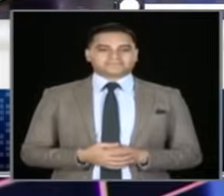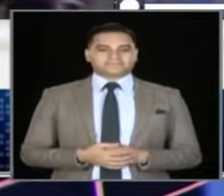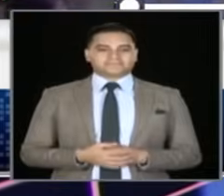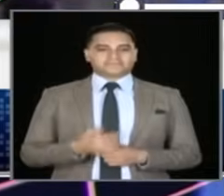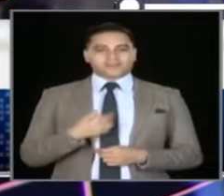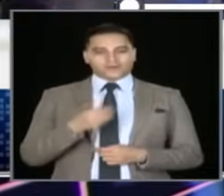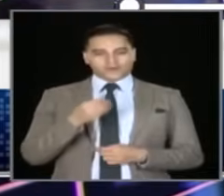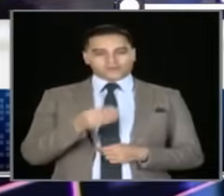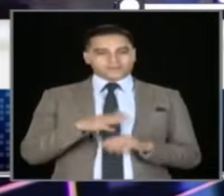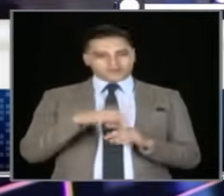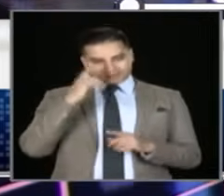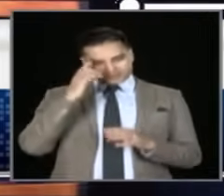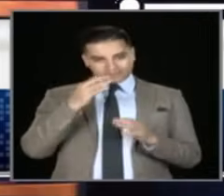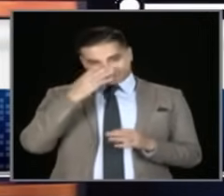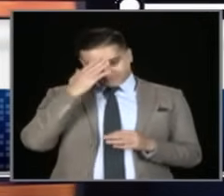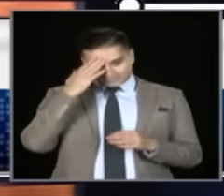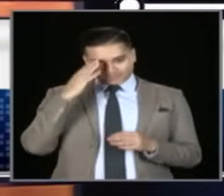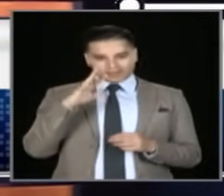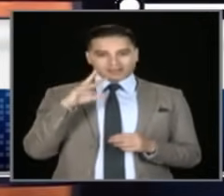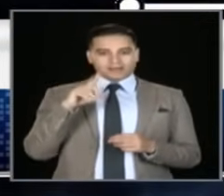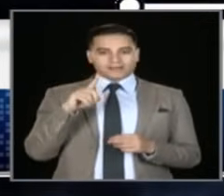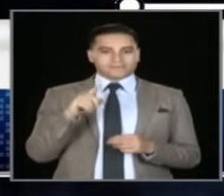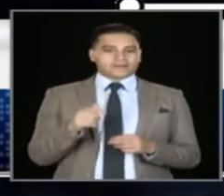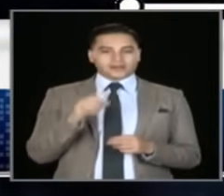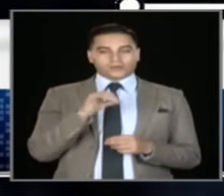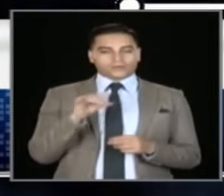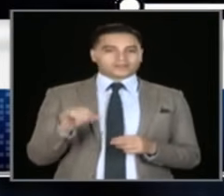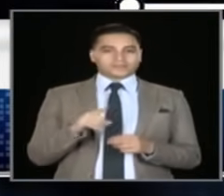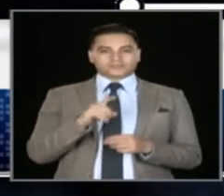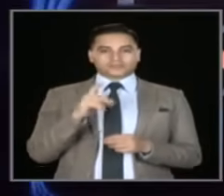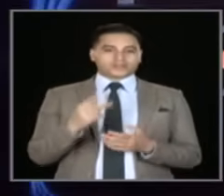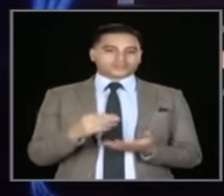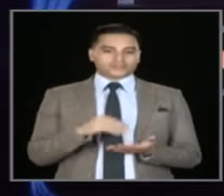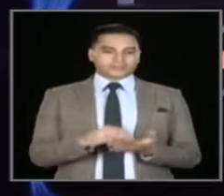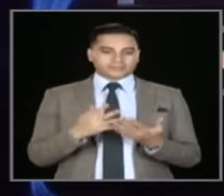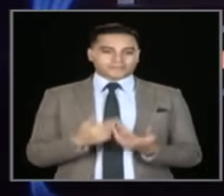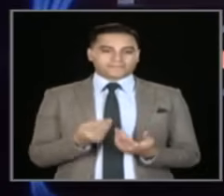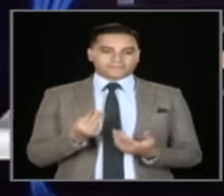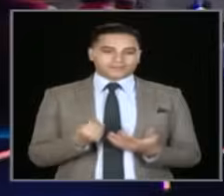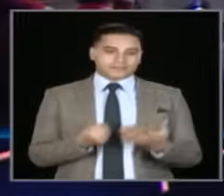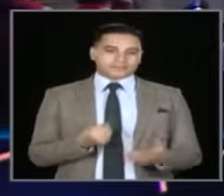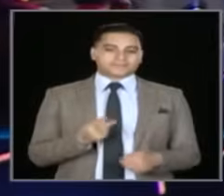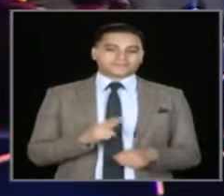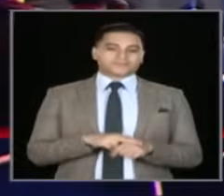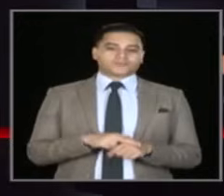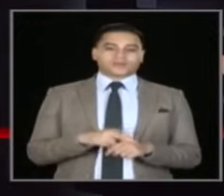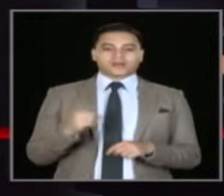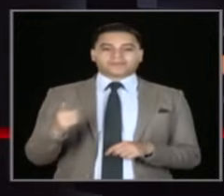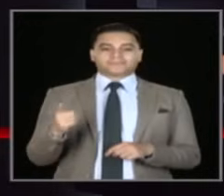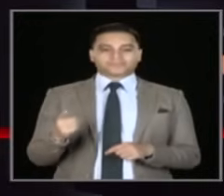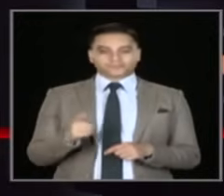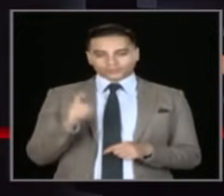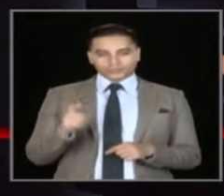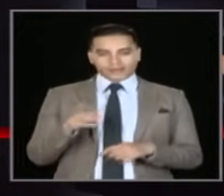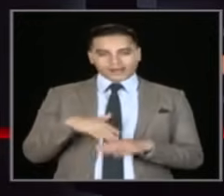بحب تفكيرك يا الباوي. برافو عليك. 20 نقطة نتيجة 30. فالنسيا البصمة